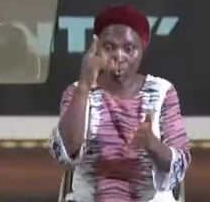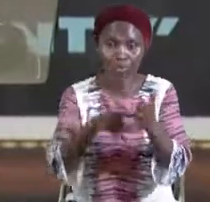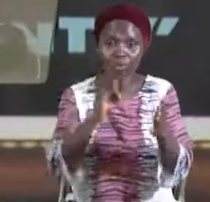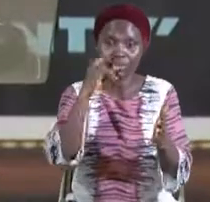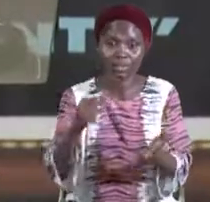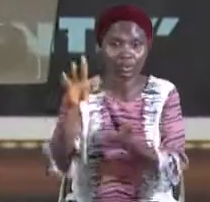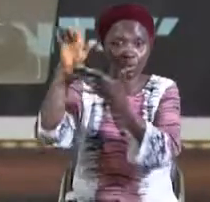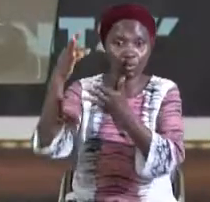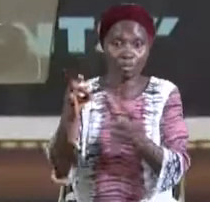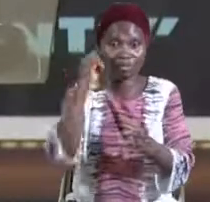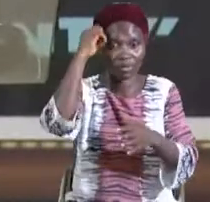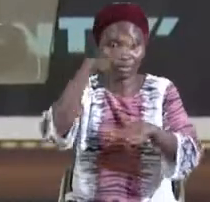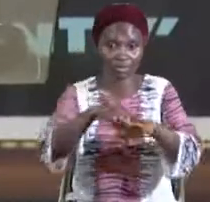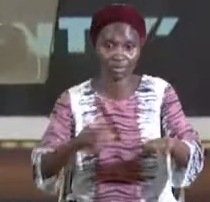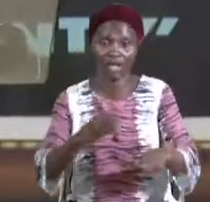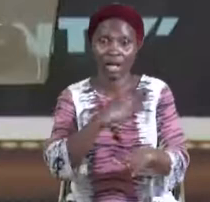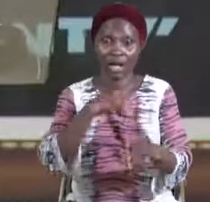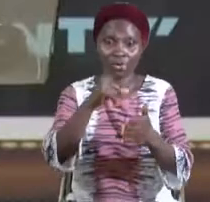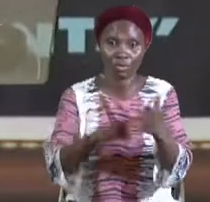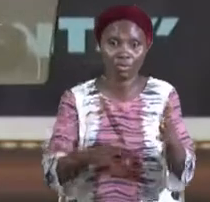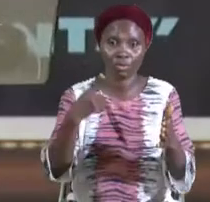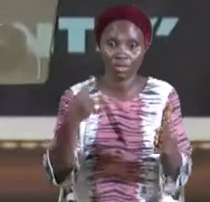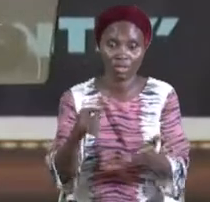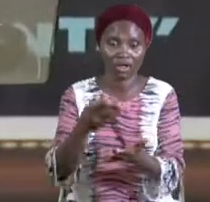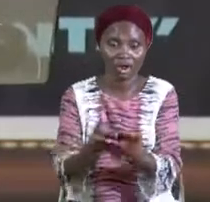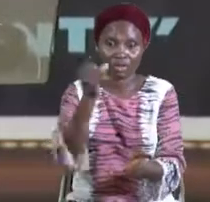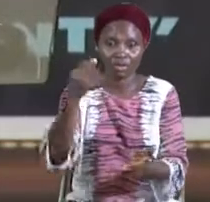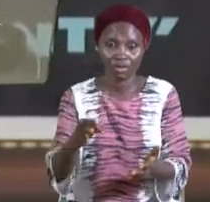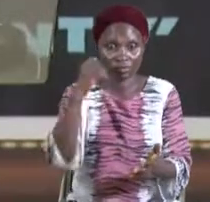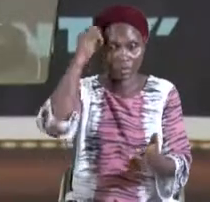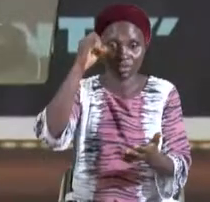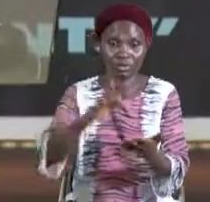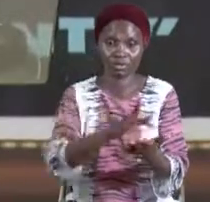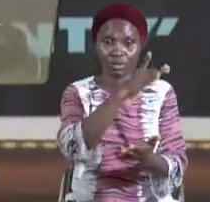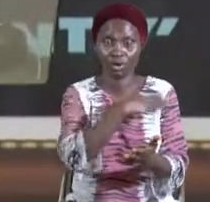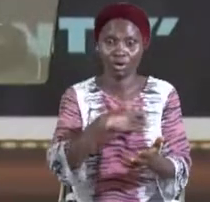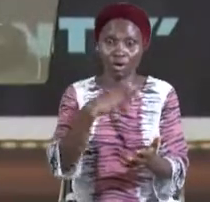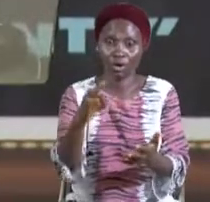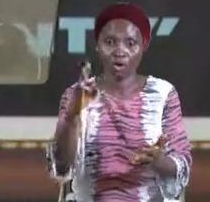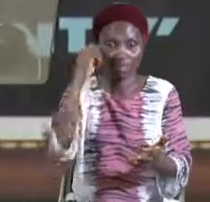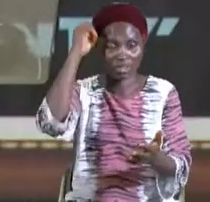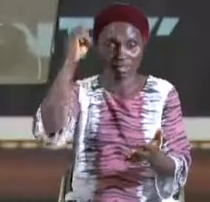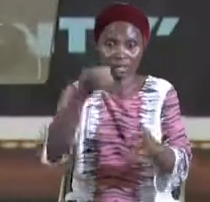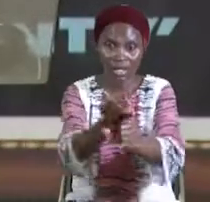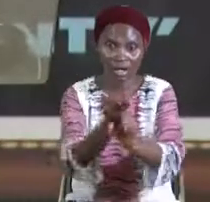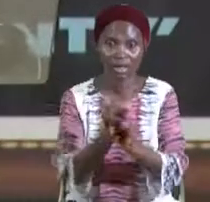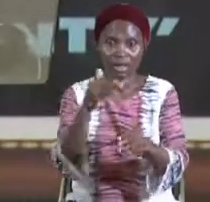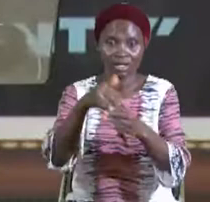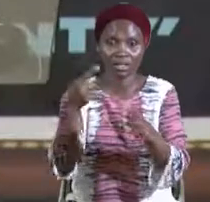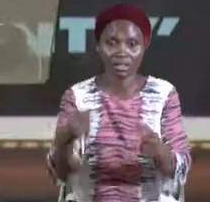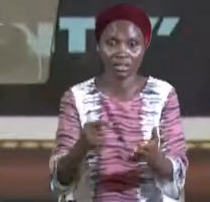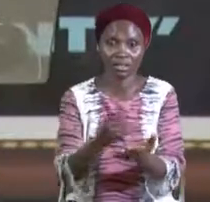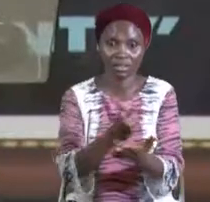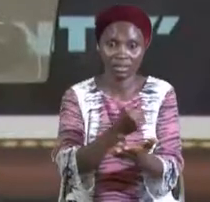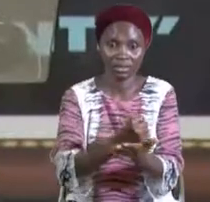appel, quelle est la richesse de la gloire de son héritage qu'il réserve aux saints. Et quelle